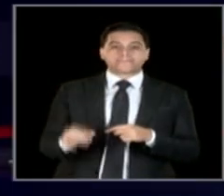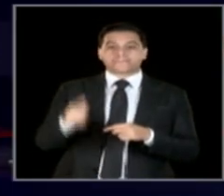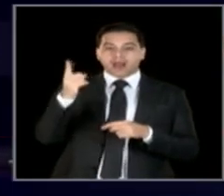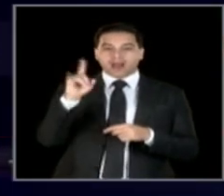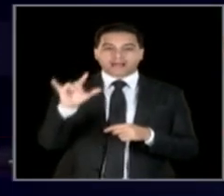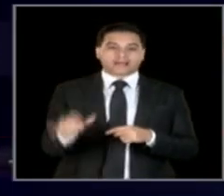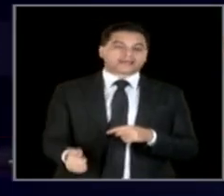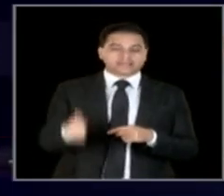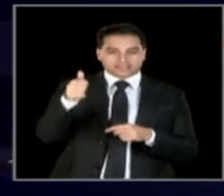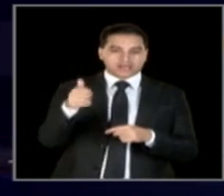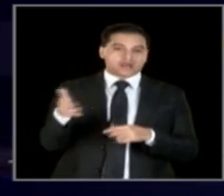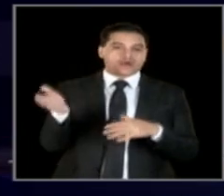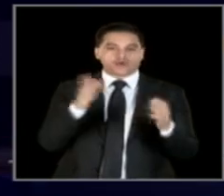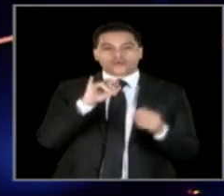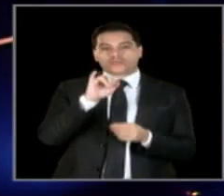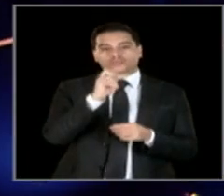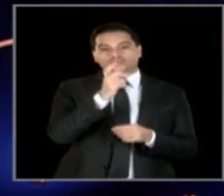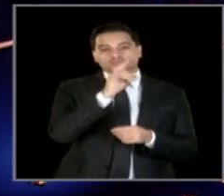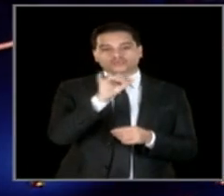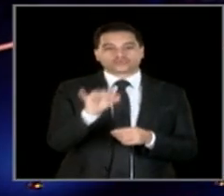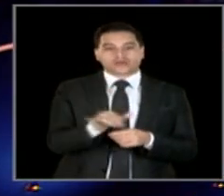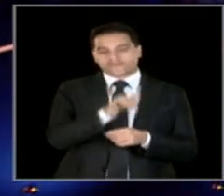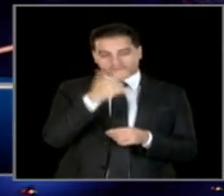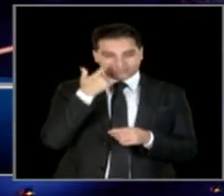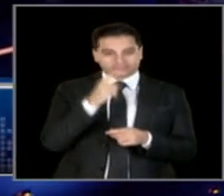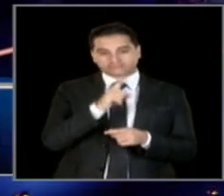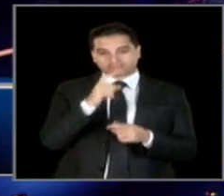ومصطفى، تكنولوجيا. والسؤال هو: